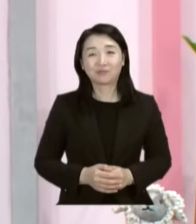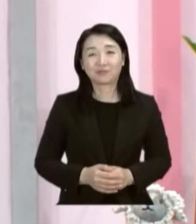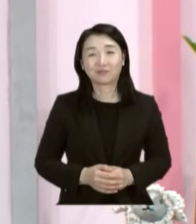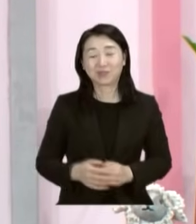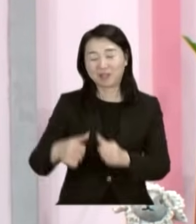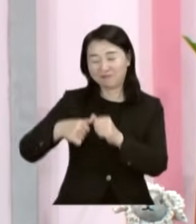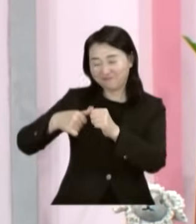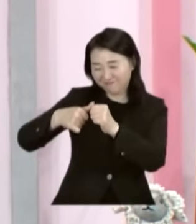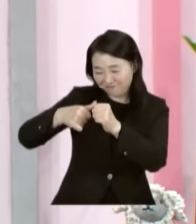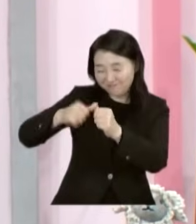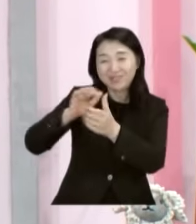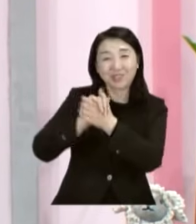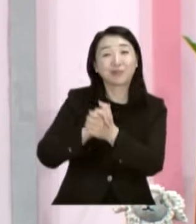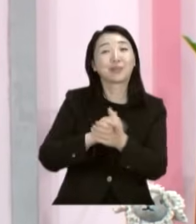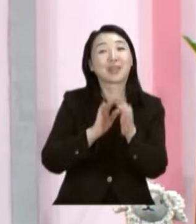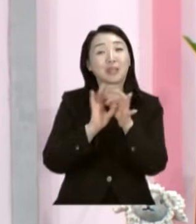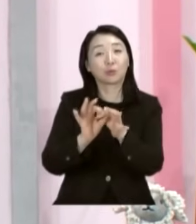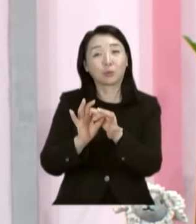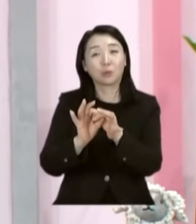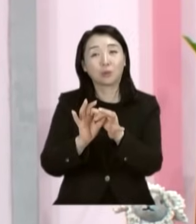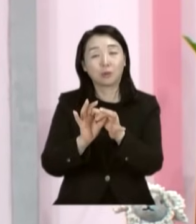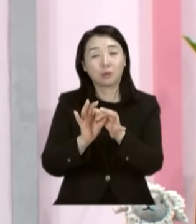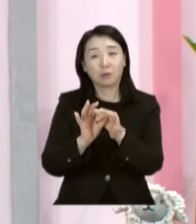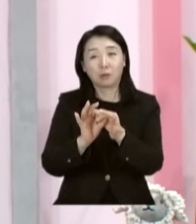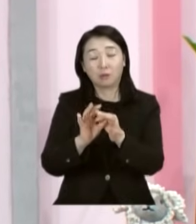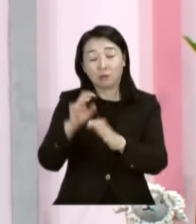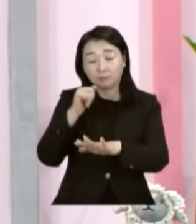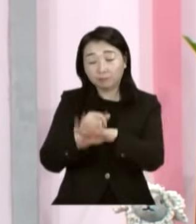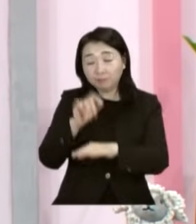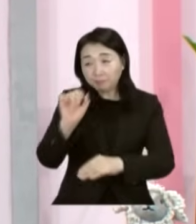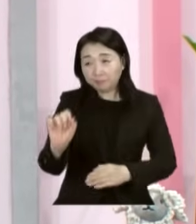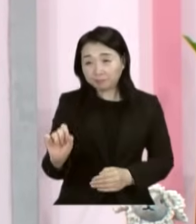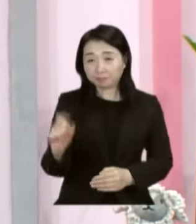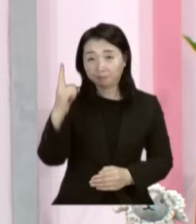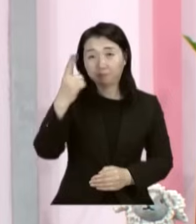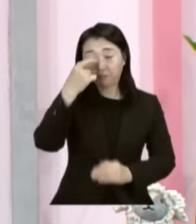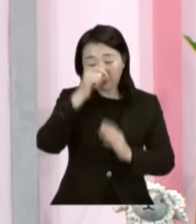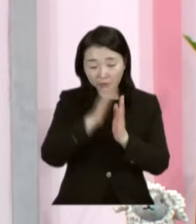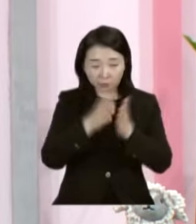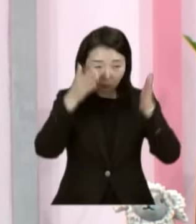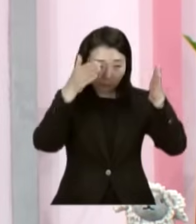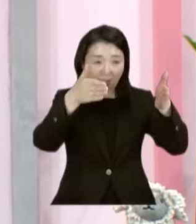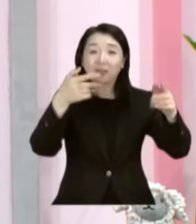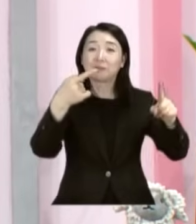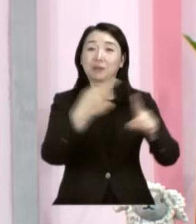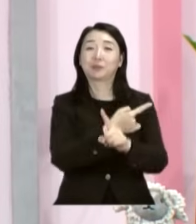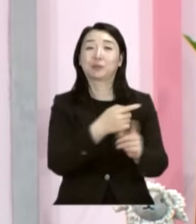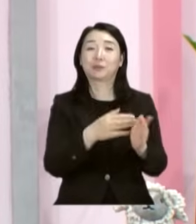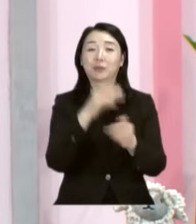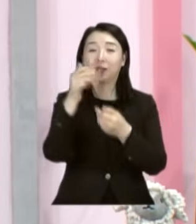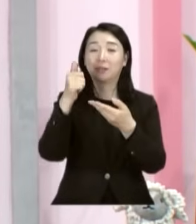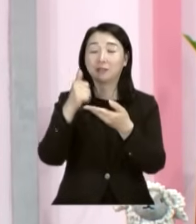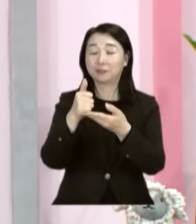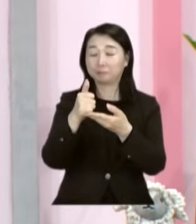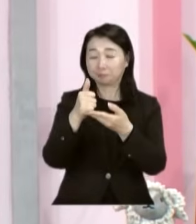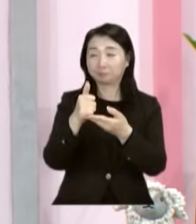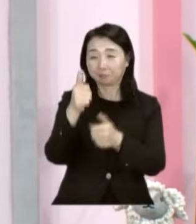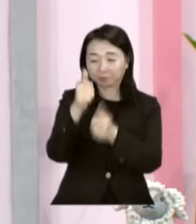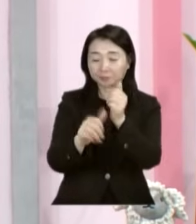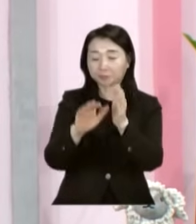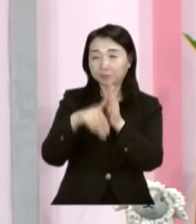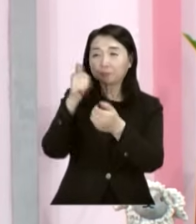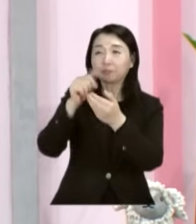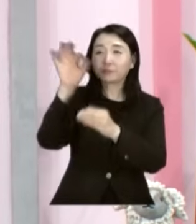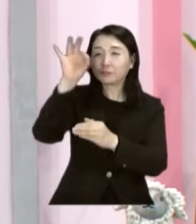하고 있었는데 제가 그때 터닝 포인트를 계기로 기도의 방향성이 바뀌어 어떻게 바뀌어 어 하나님 매트 위해